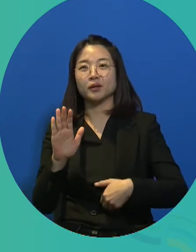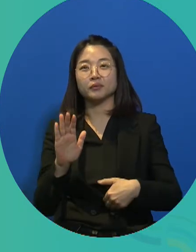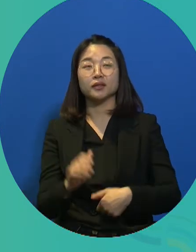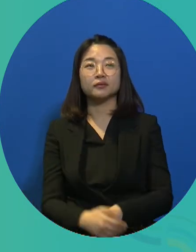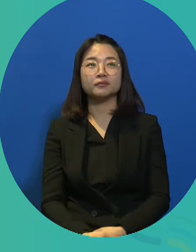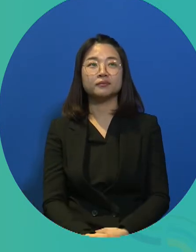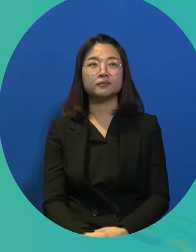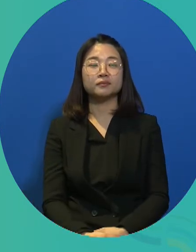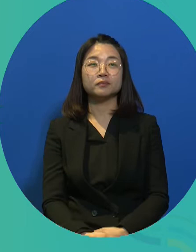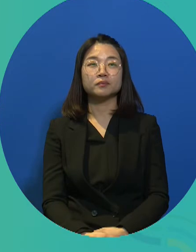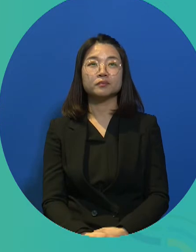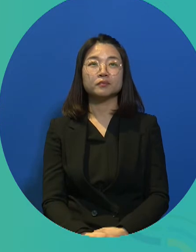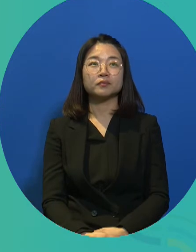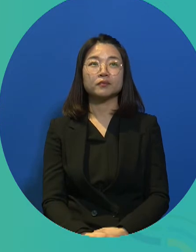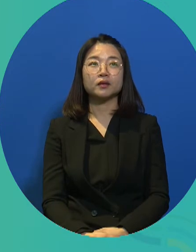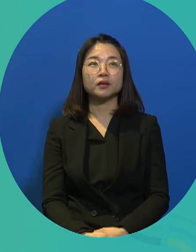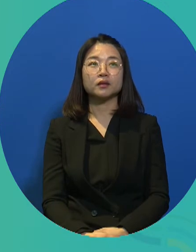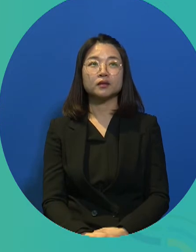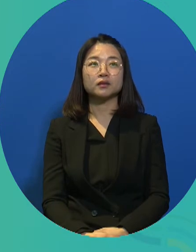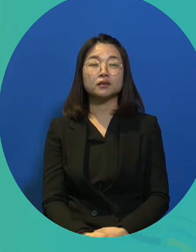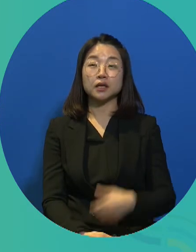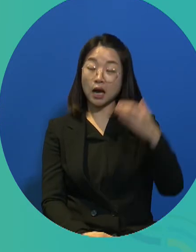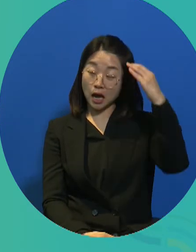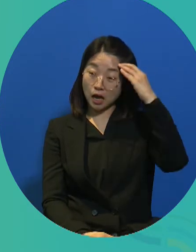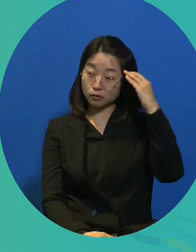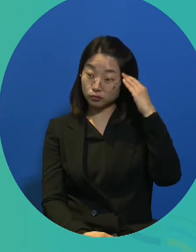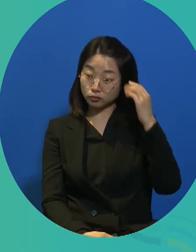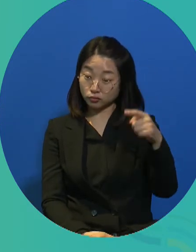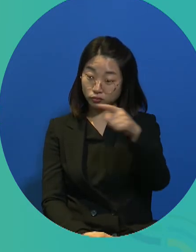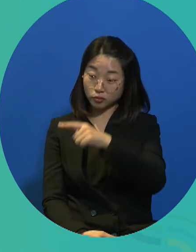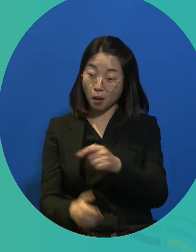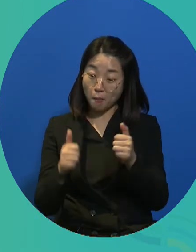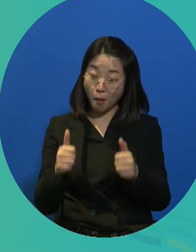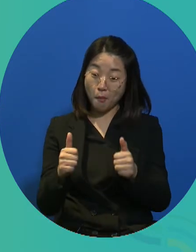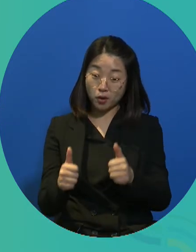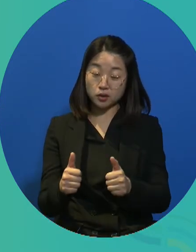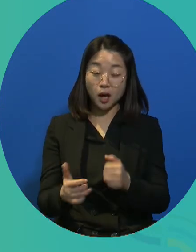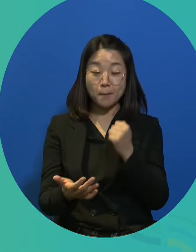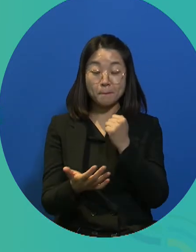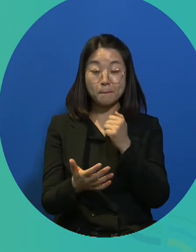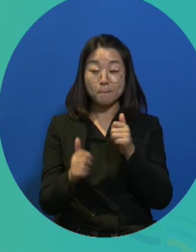현재에는 지금 좀 사법부의 판례를 전수조사했을 때